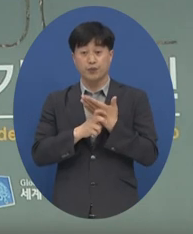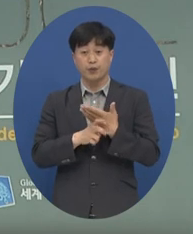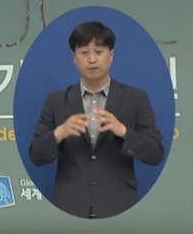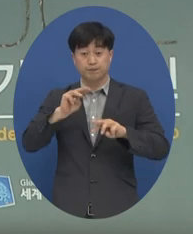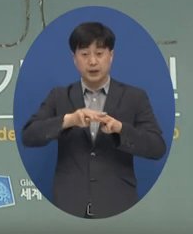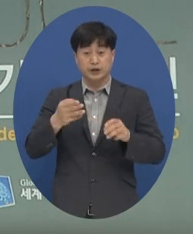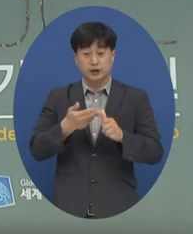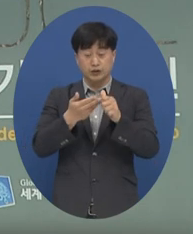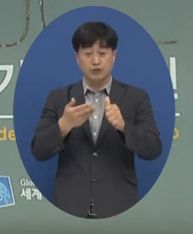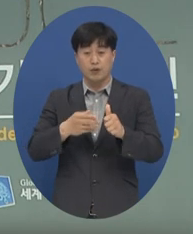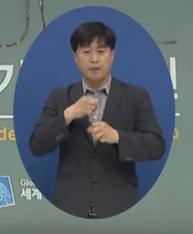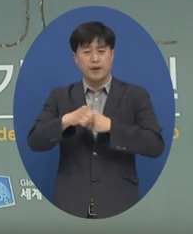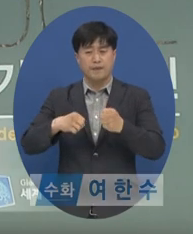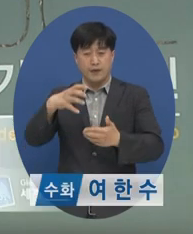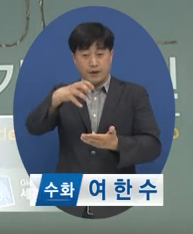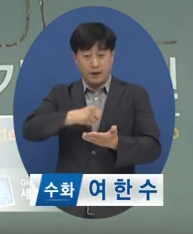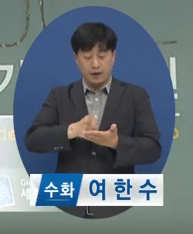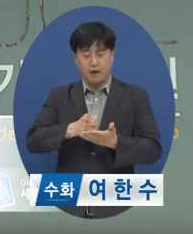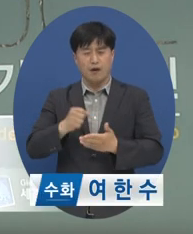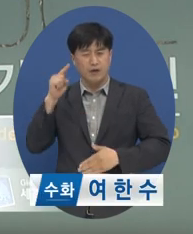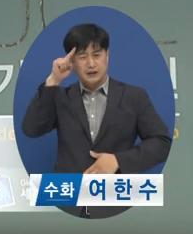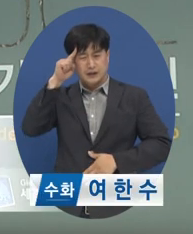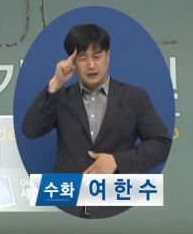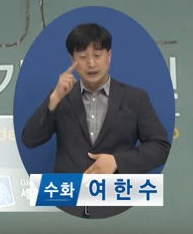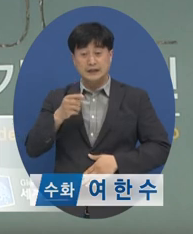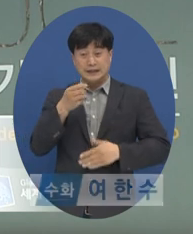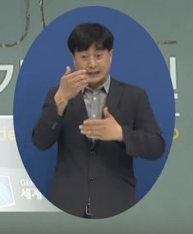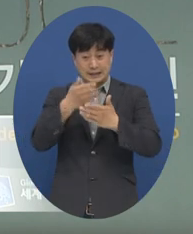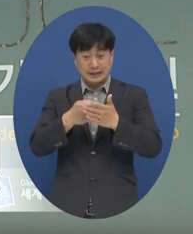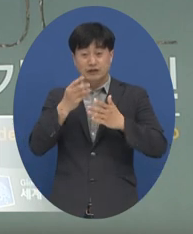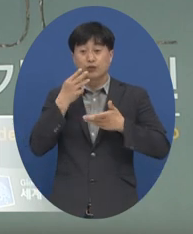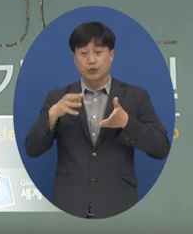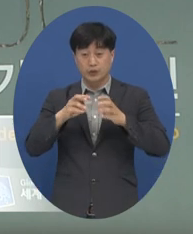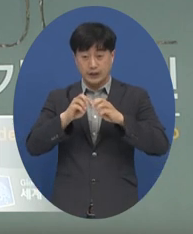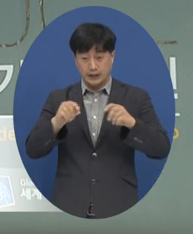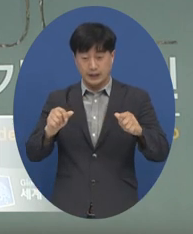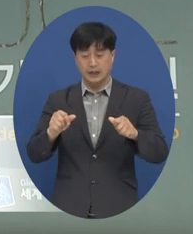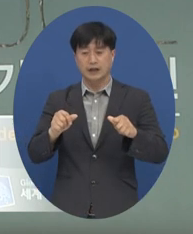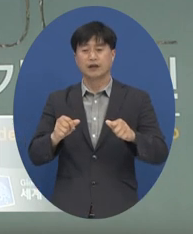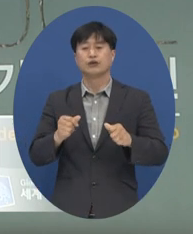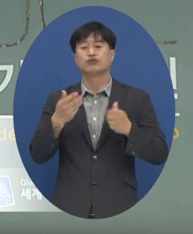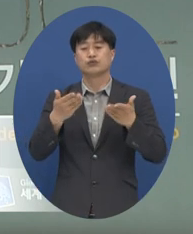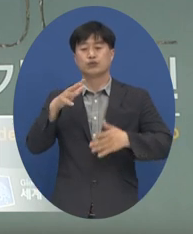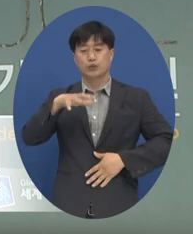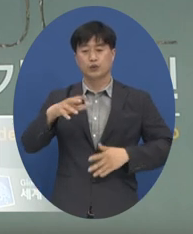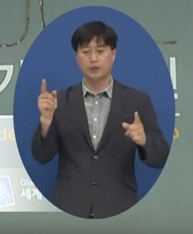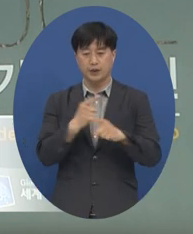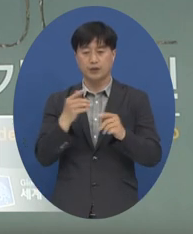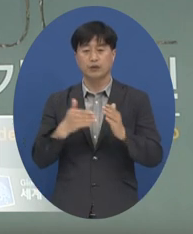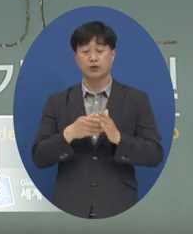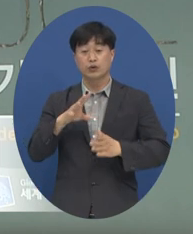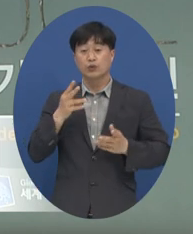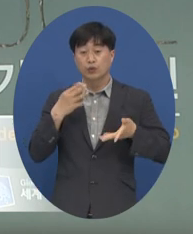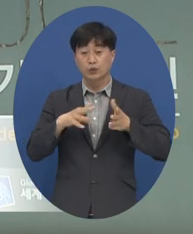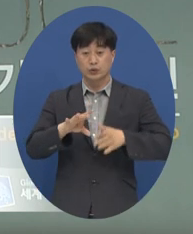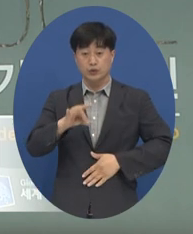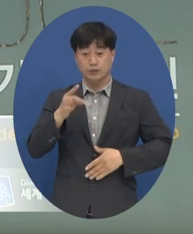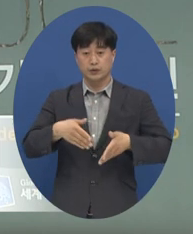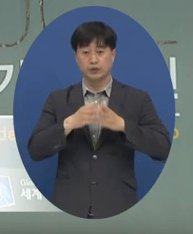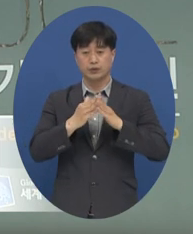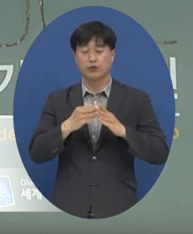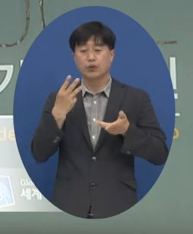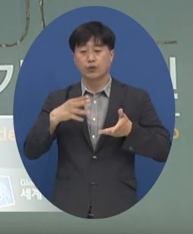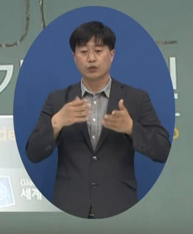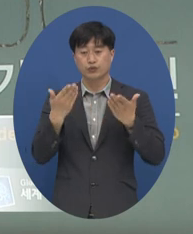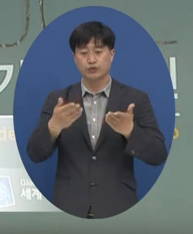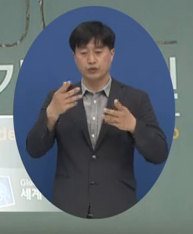불법경찰과 무단점유로 골칫덩이였던 자투리 도요지가 경기도민을 위한 쉼터로 탈바꿈했습니다. 경기도가 처음으로 조성한